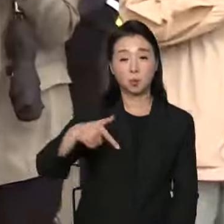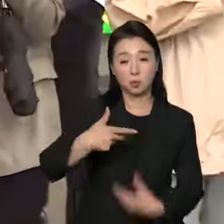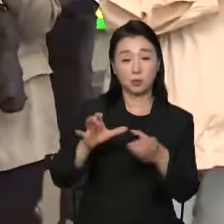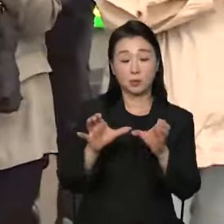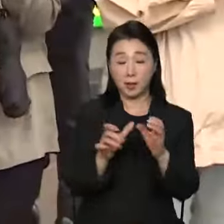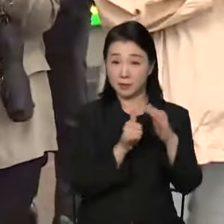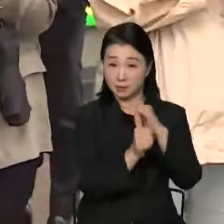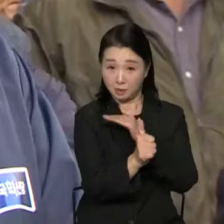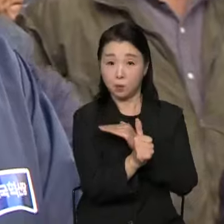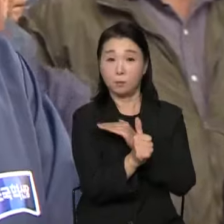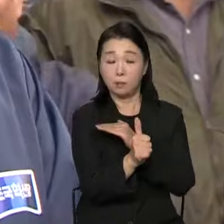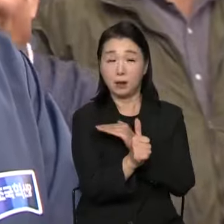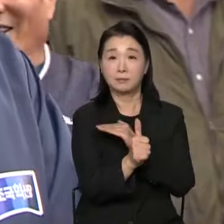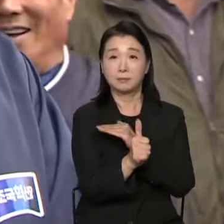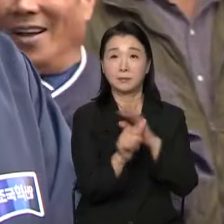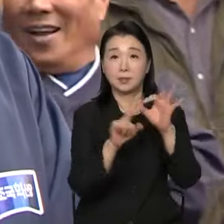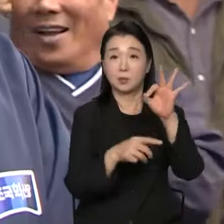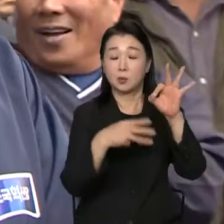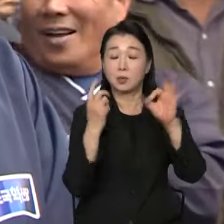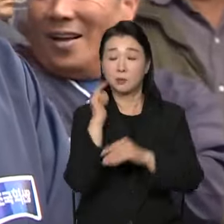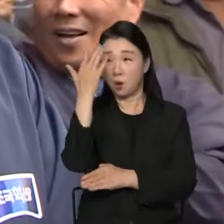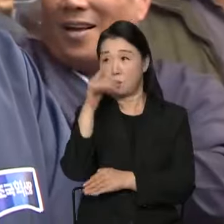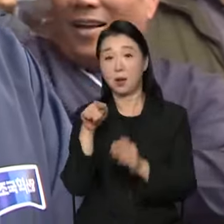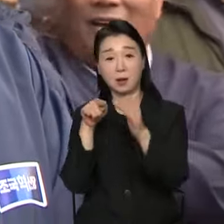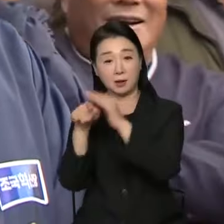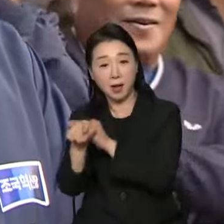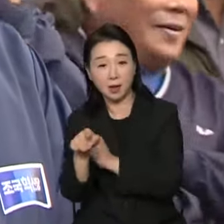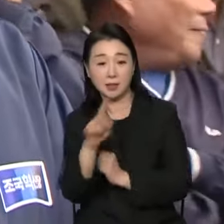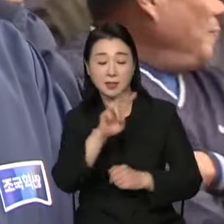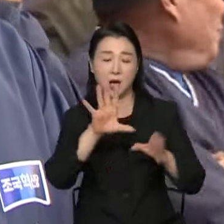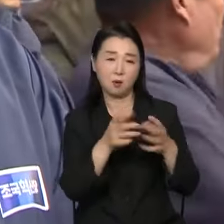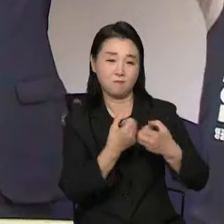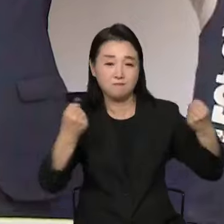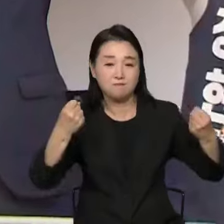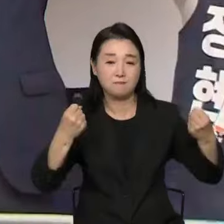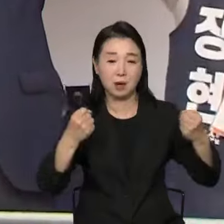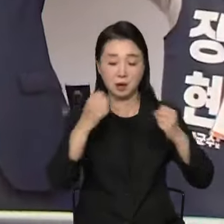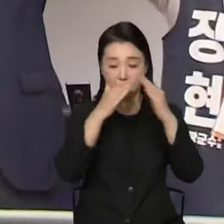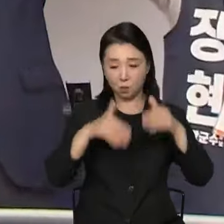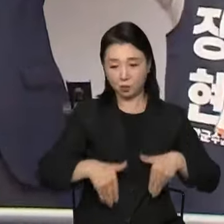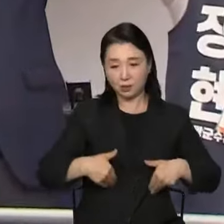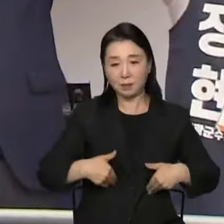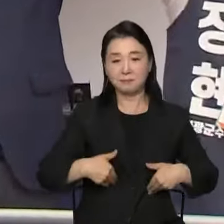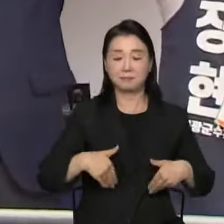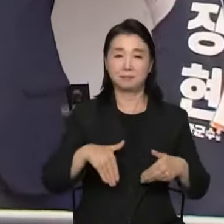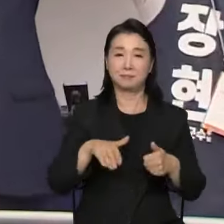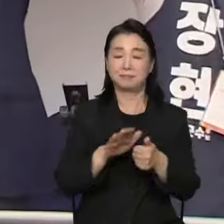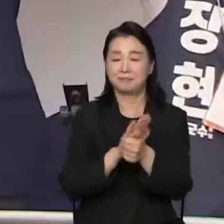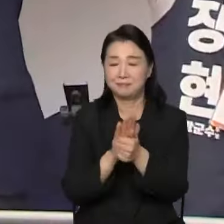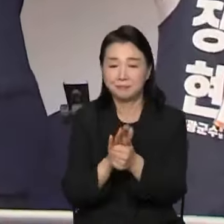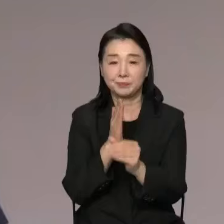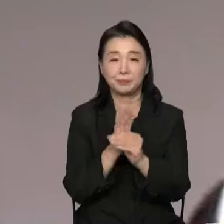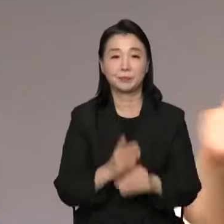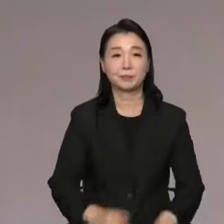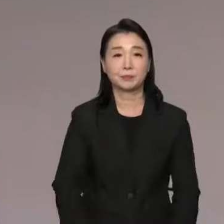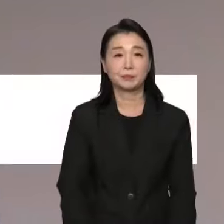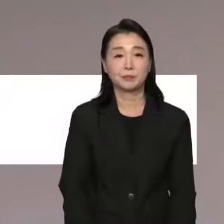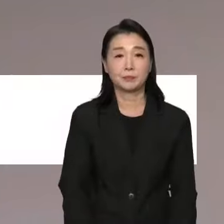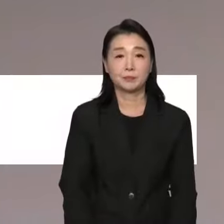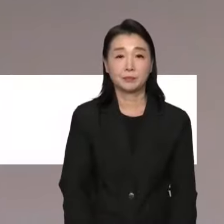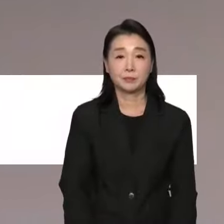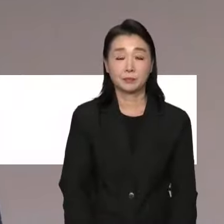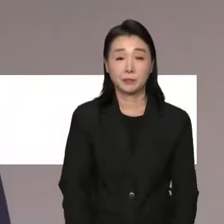조국 대표는 3일 전남 영광을 찾아 야권 분열을 우려하는 호남 민심을 달랬습니다.